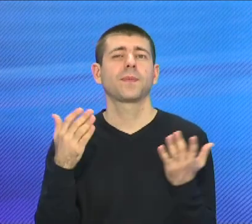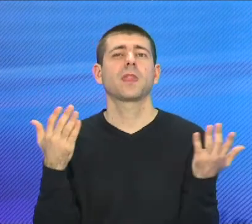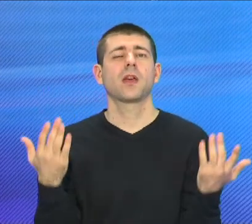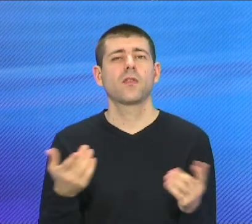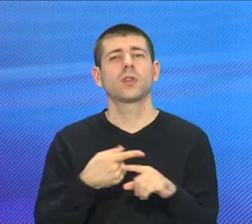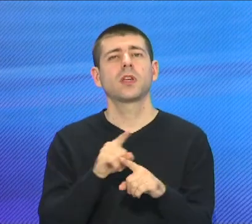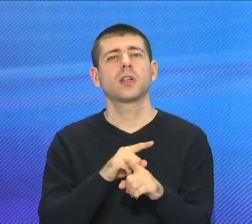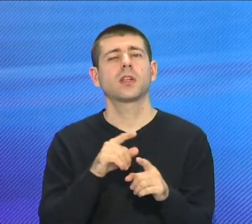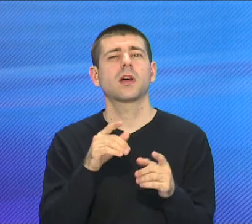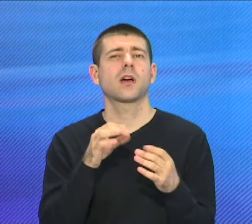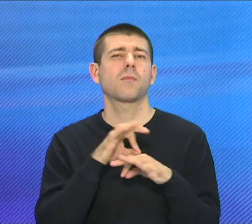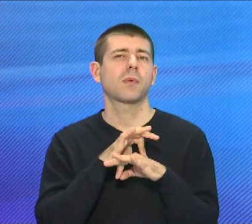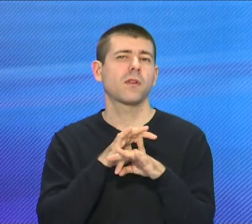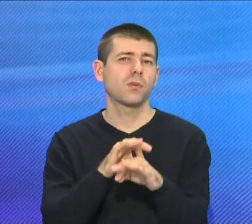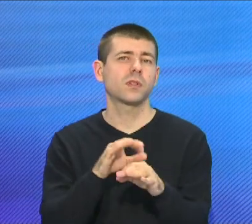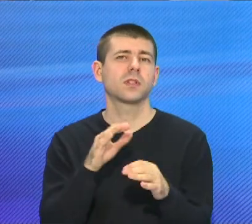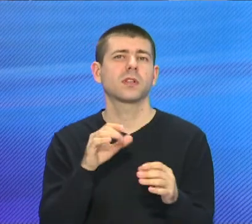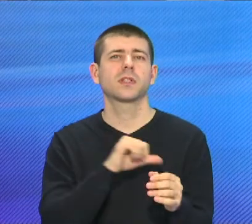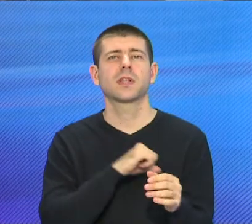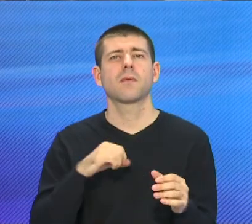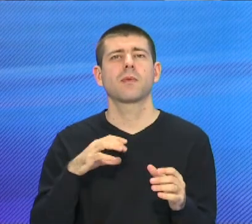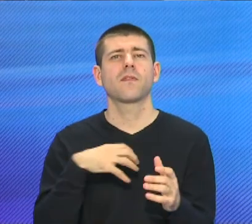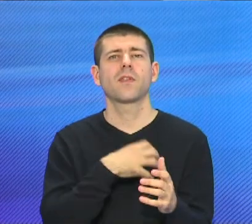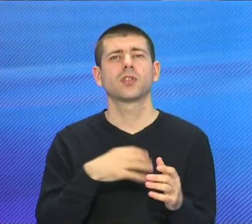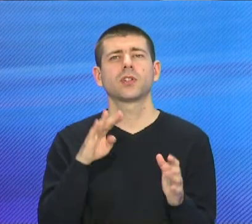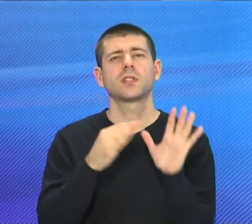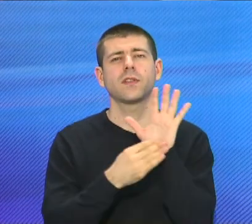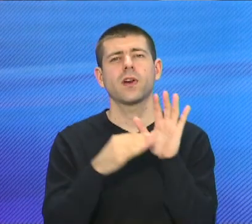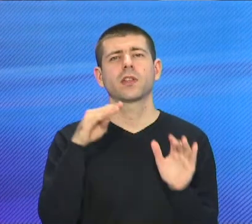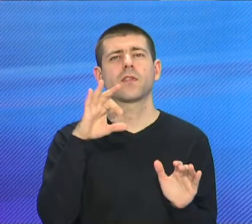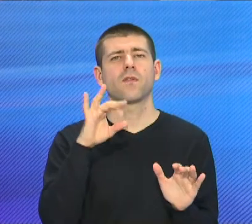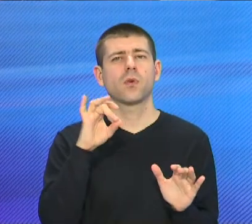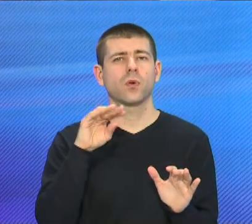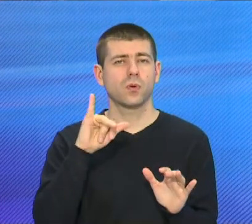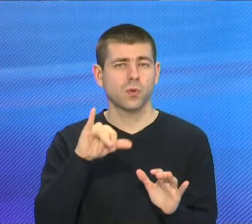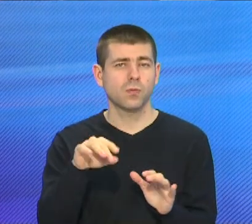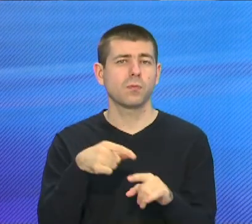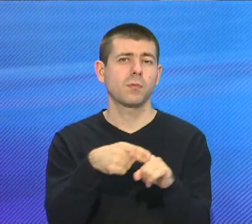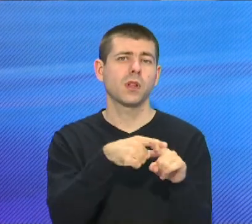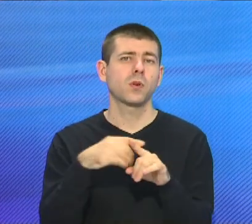меркованию Баку одним из самых яскравых моментов 9-го форума регионов Беларуси и России.